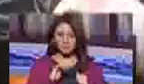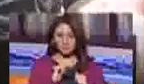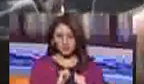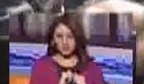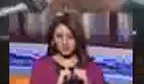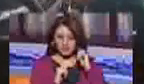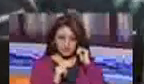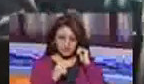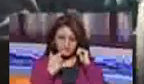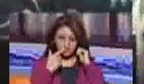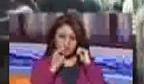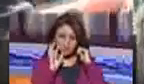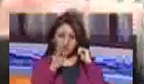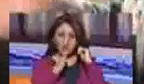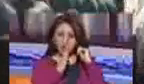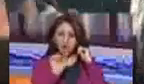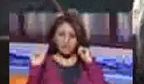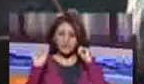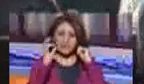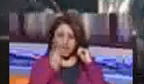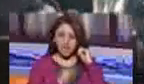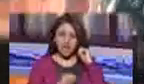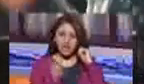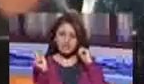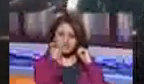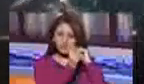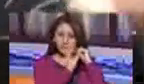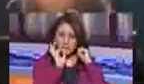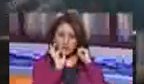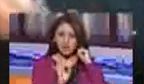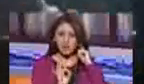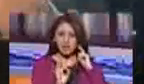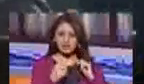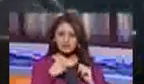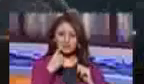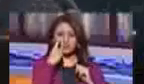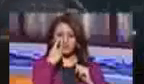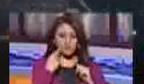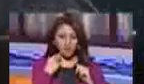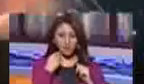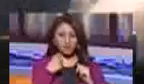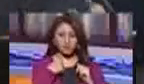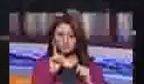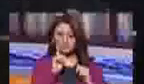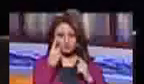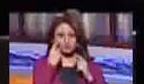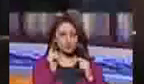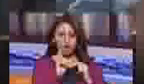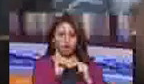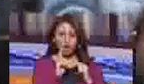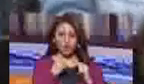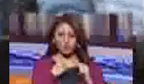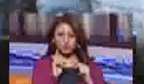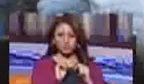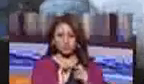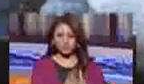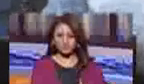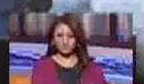ناس تقدر انها تاخد حقها، لكن اللي احنا فيه دوت ان احنا نعيط، وان انا زعلانة ان انا بعيط، مش عايز اعيط.